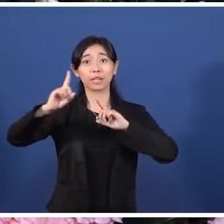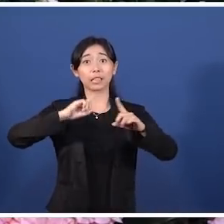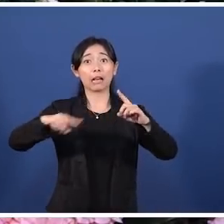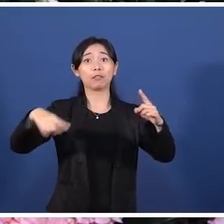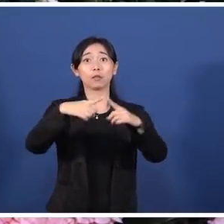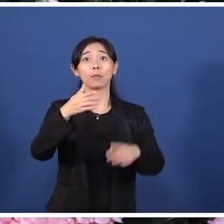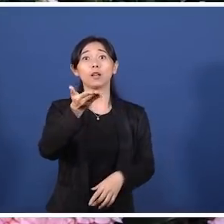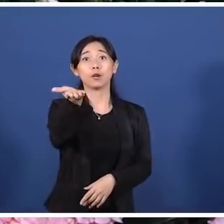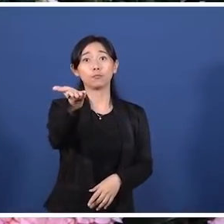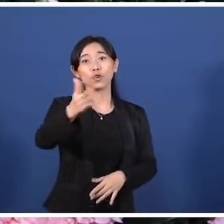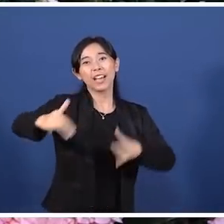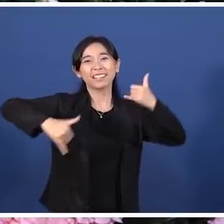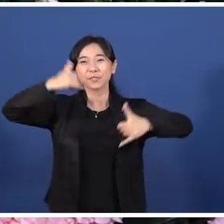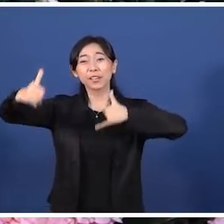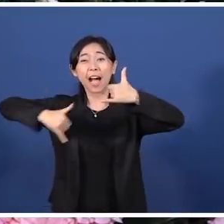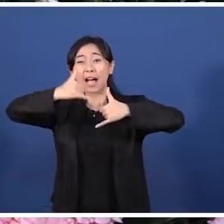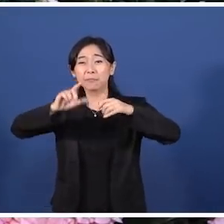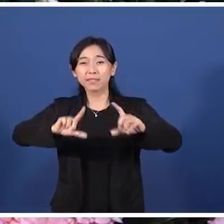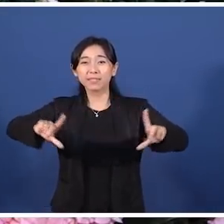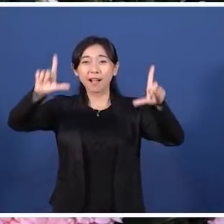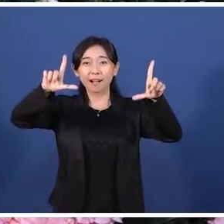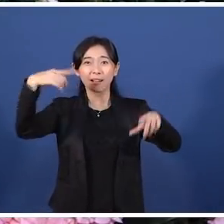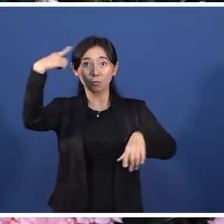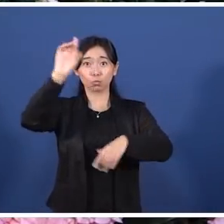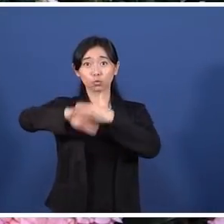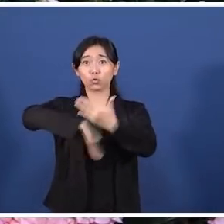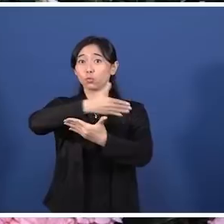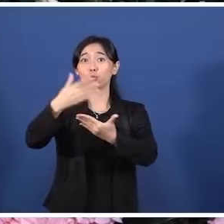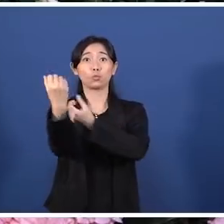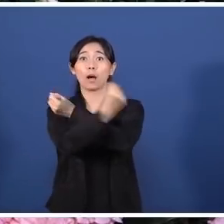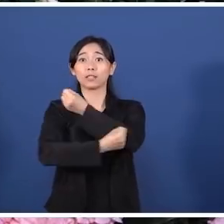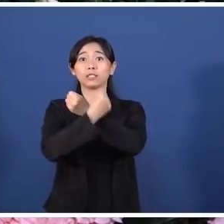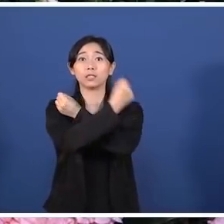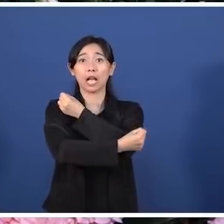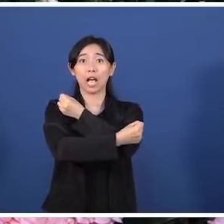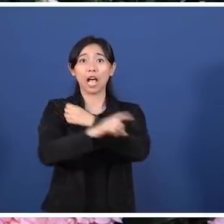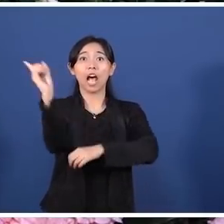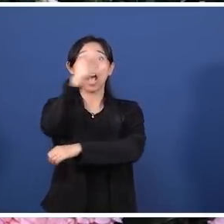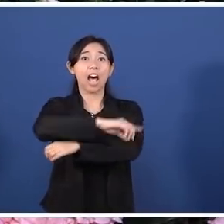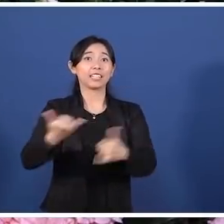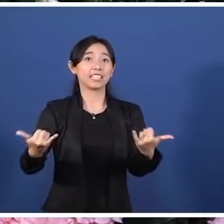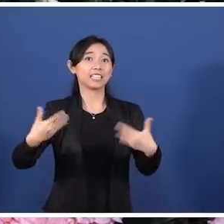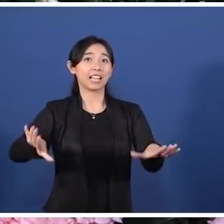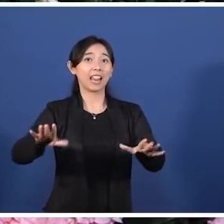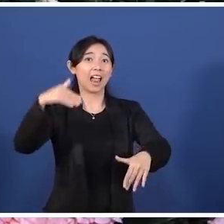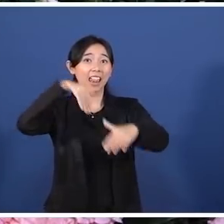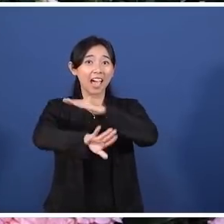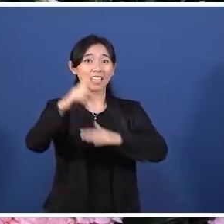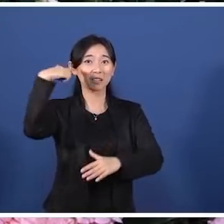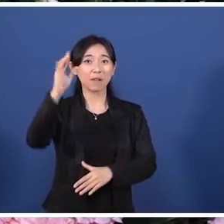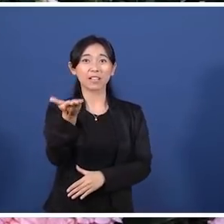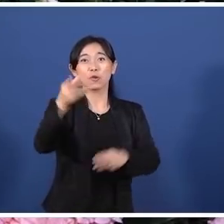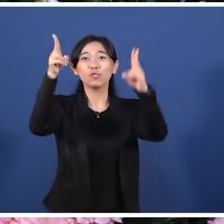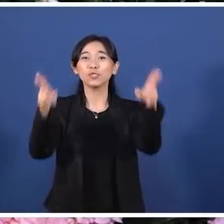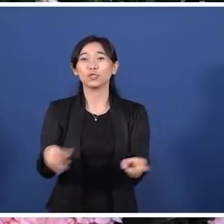memberitakan kepadamu kesukaan besar untuk seluruh bangsa. Hari ini telah lahir bagimu